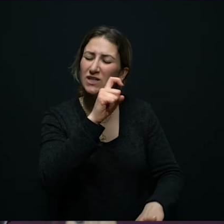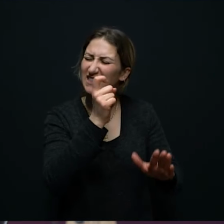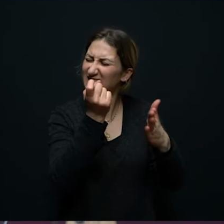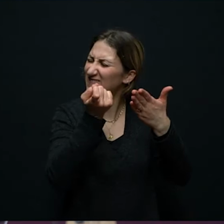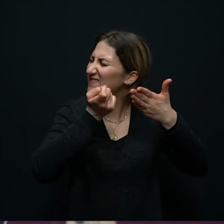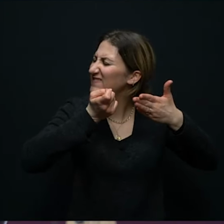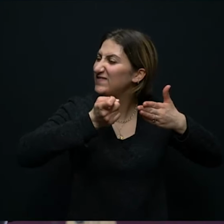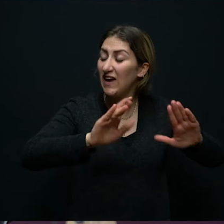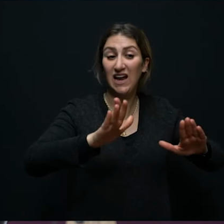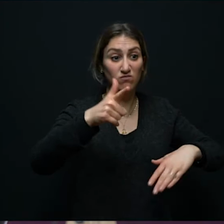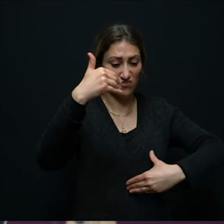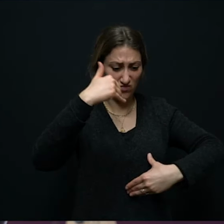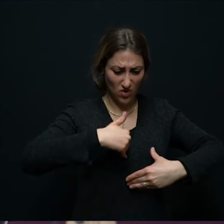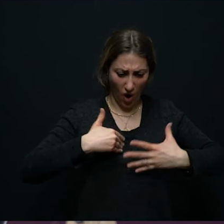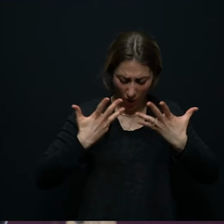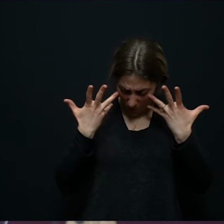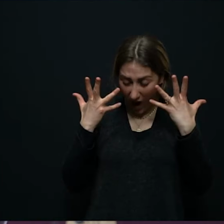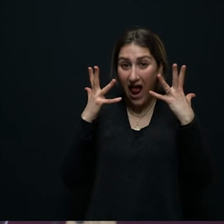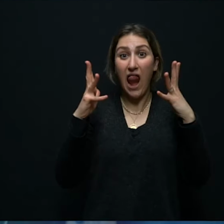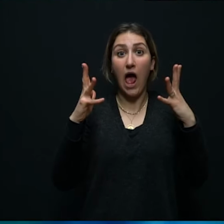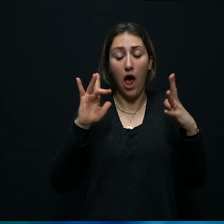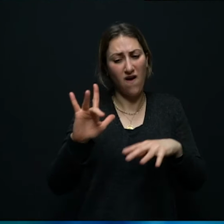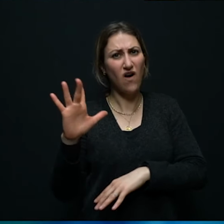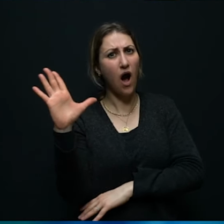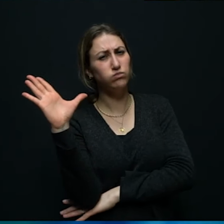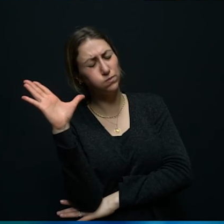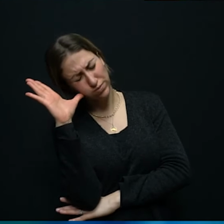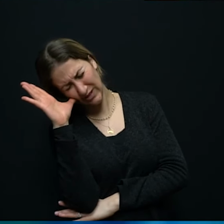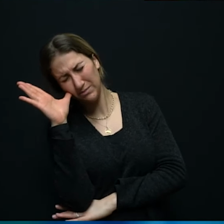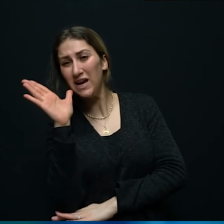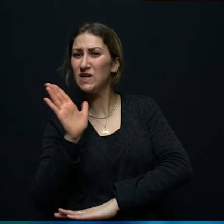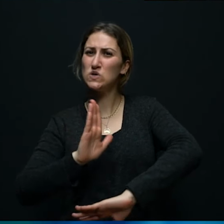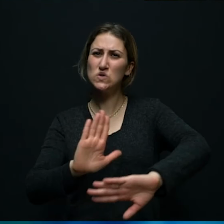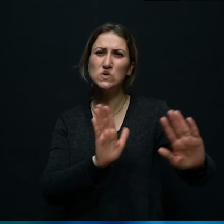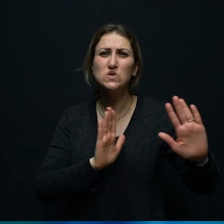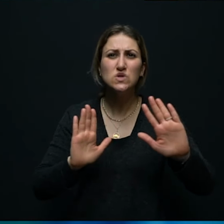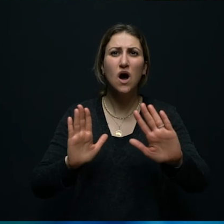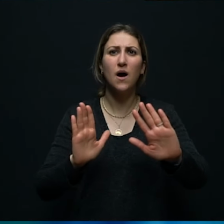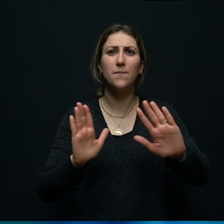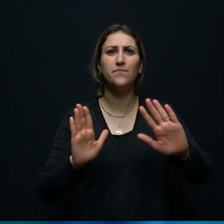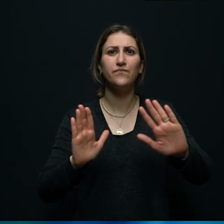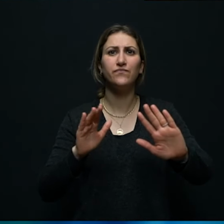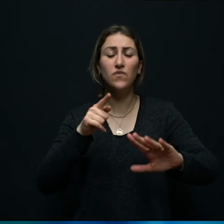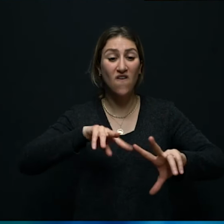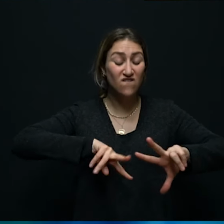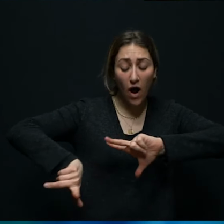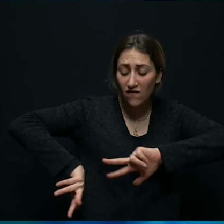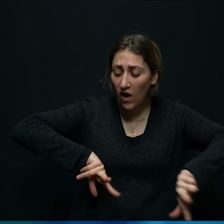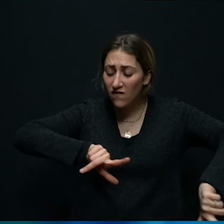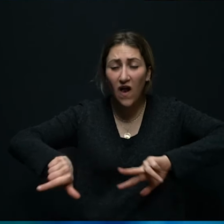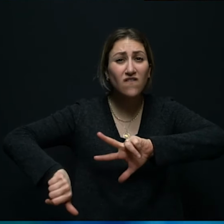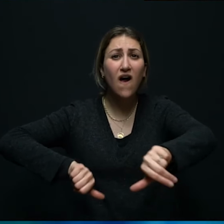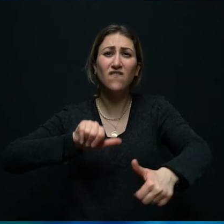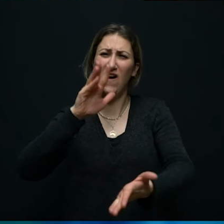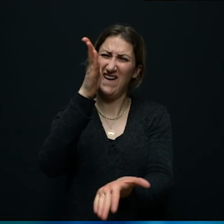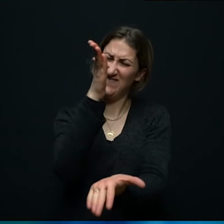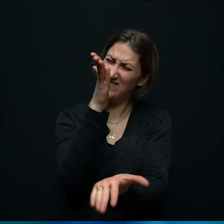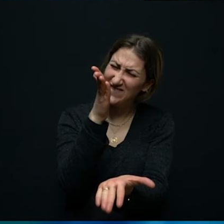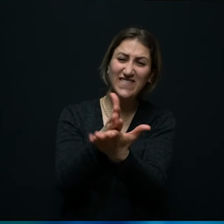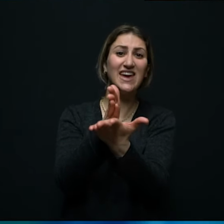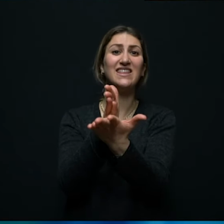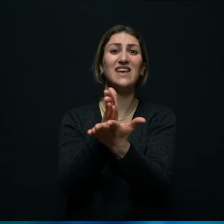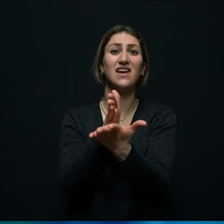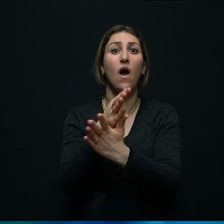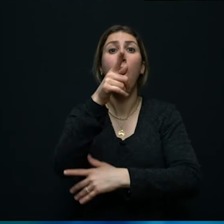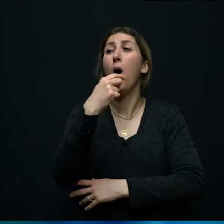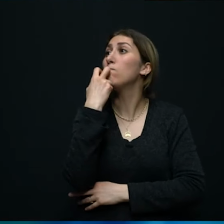il faut que celui qui vole cesse de voler il faut qu aucune parole malsaine ne sorte de votre bouche et il